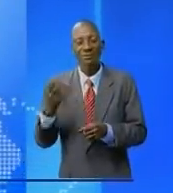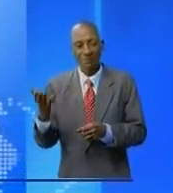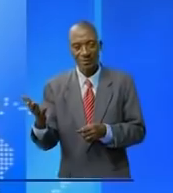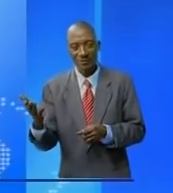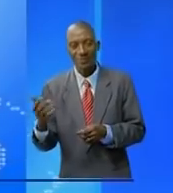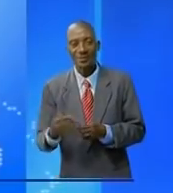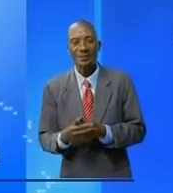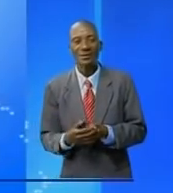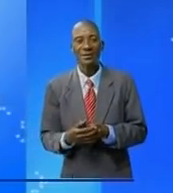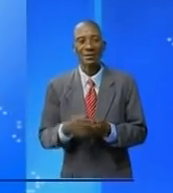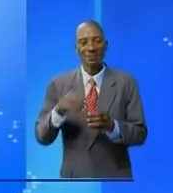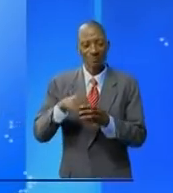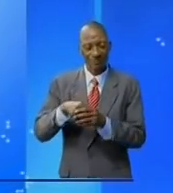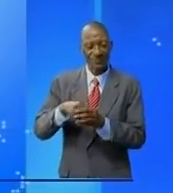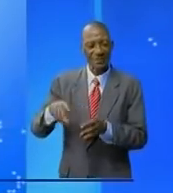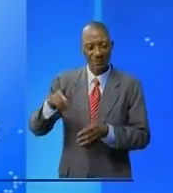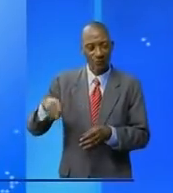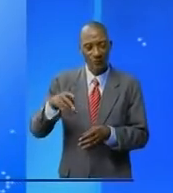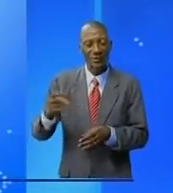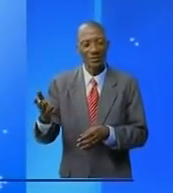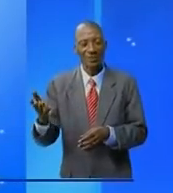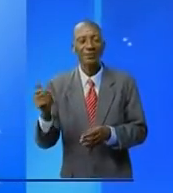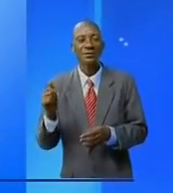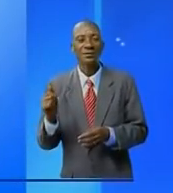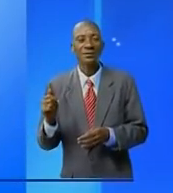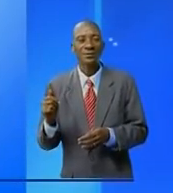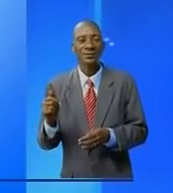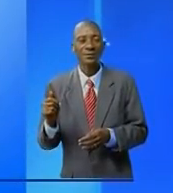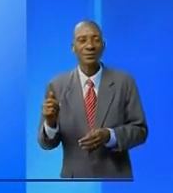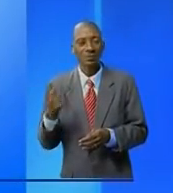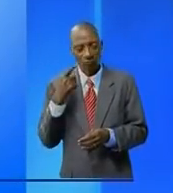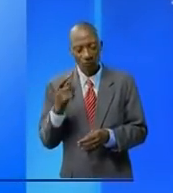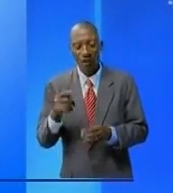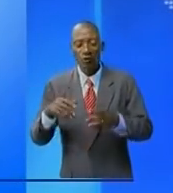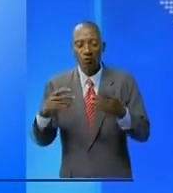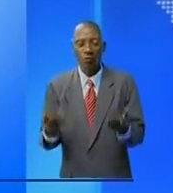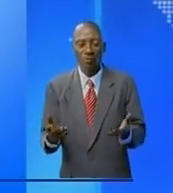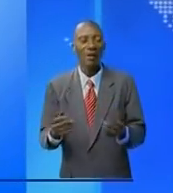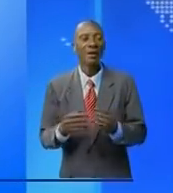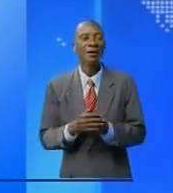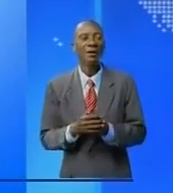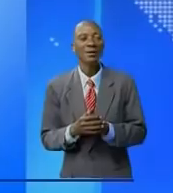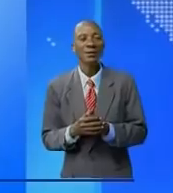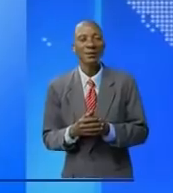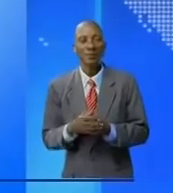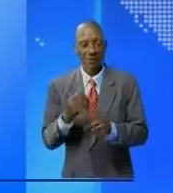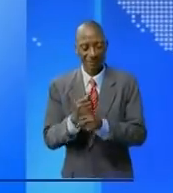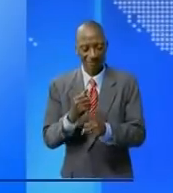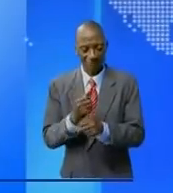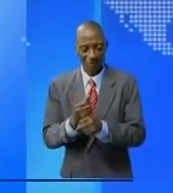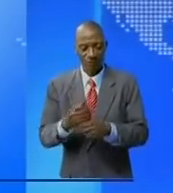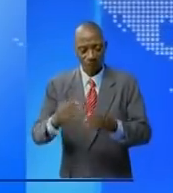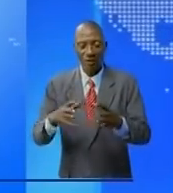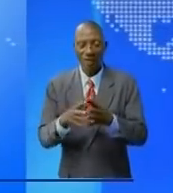cette province. Un projet dont le financement est arrivé à son terme, d'où la nécessité de voir d'autres partenaires soutenir ce